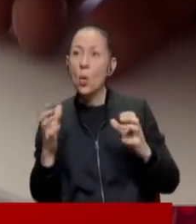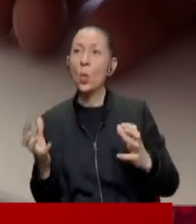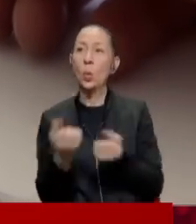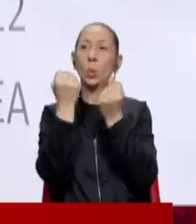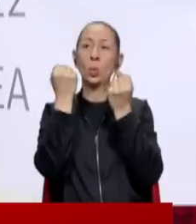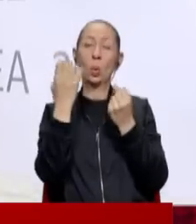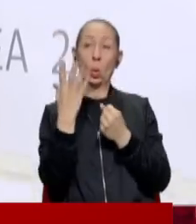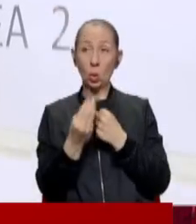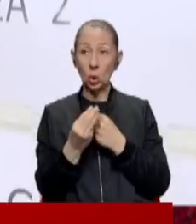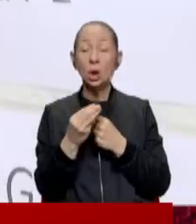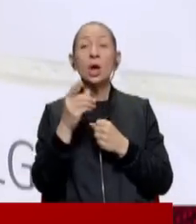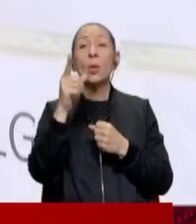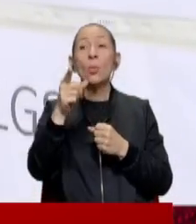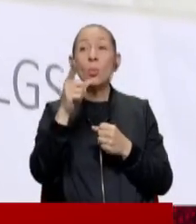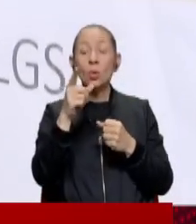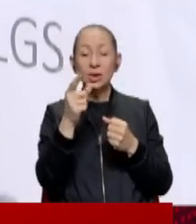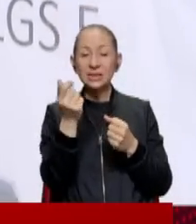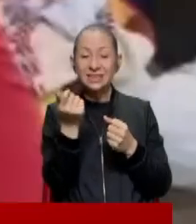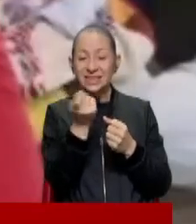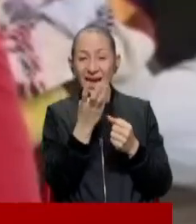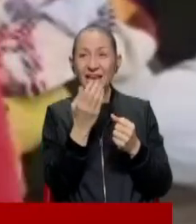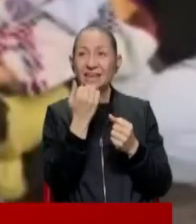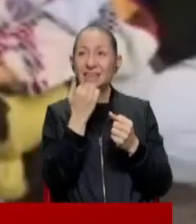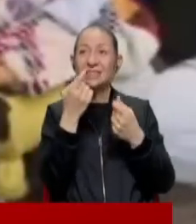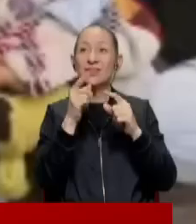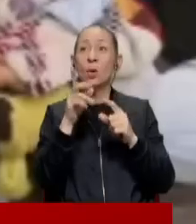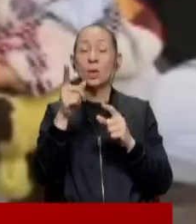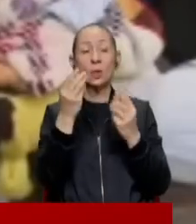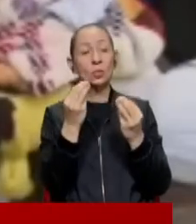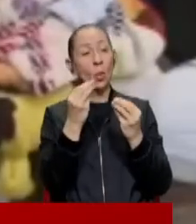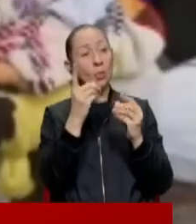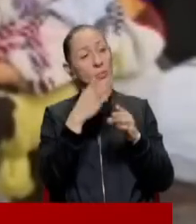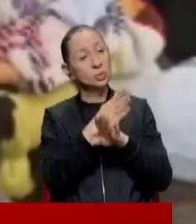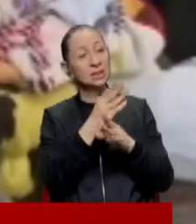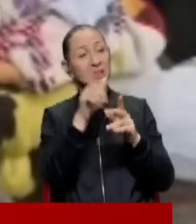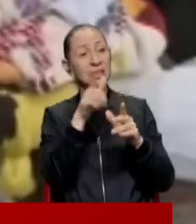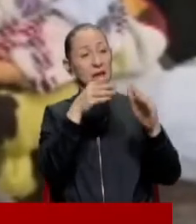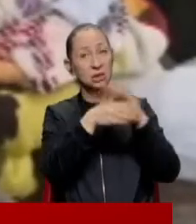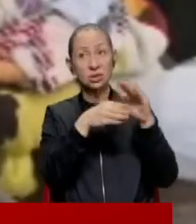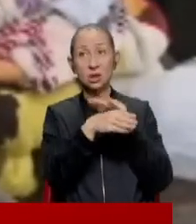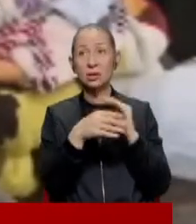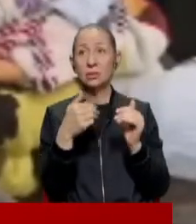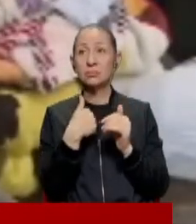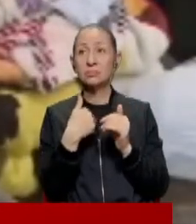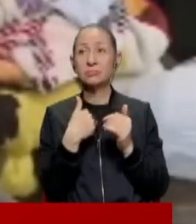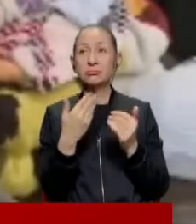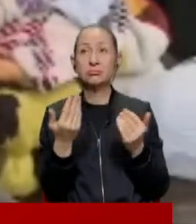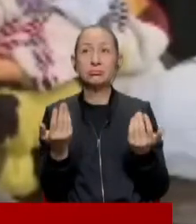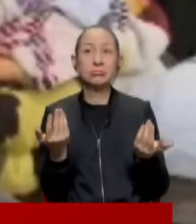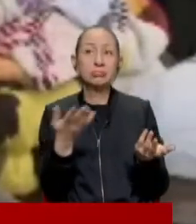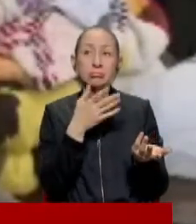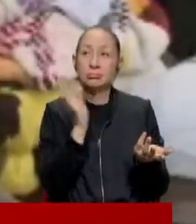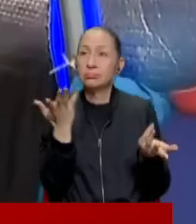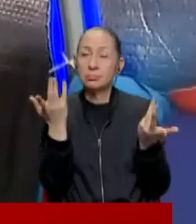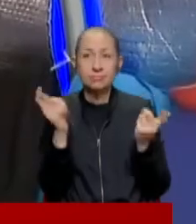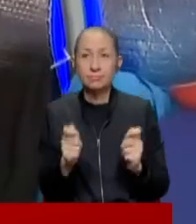amaçlı kontenjanlarda artışa gidilebilir onlar dizgin bir liseye yerleşecekler biz artık bilmiyoruz